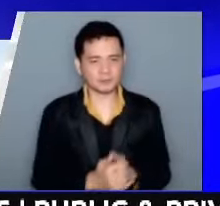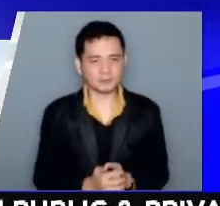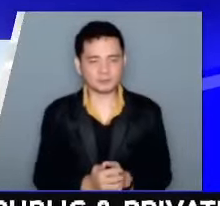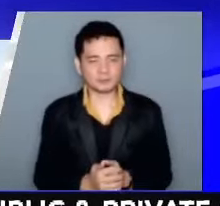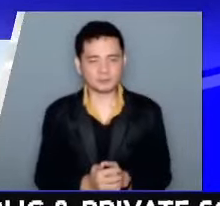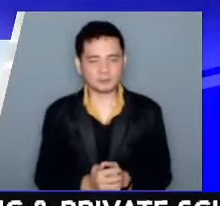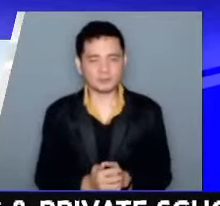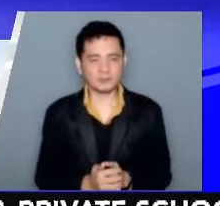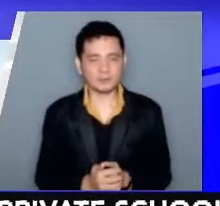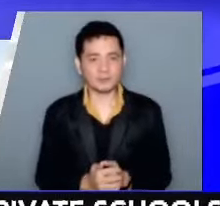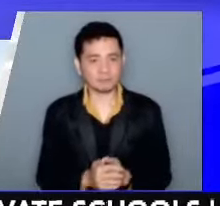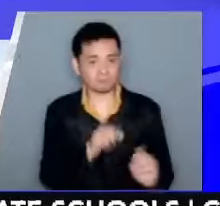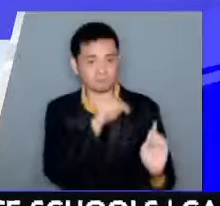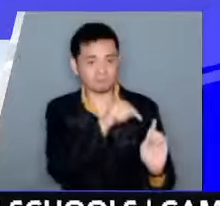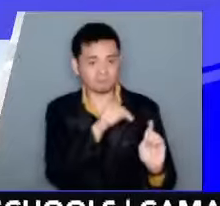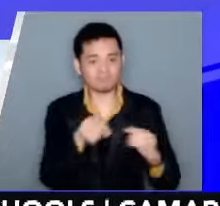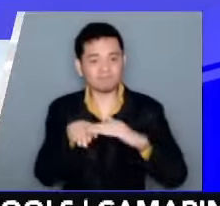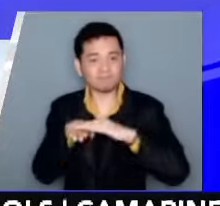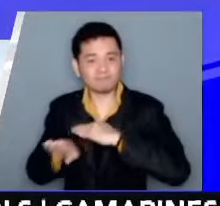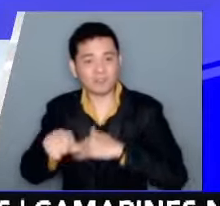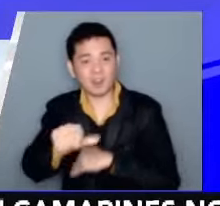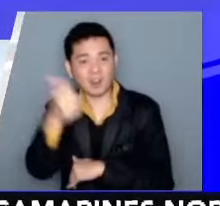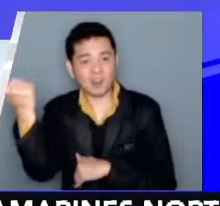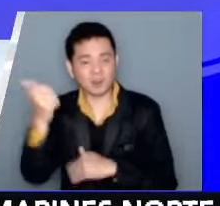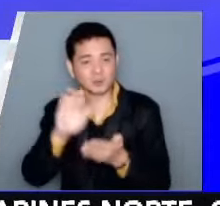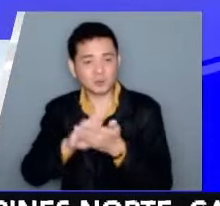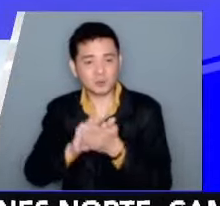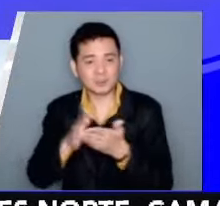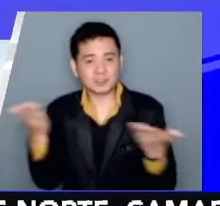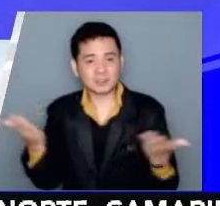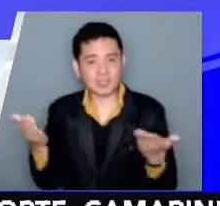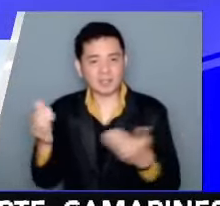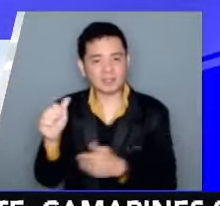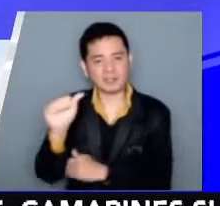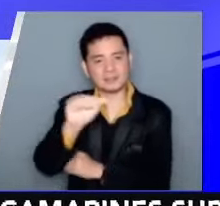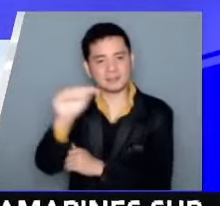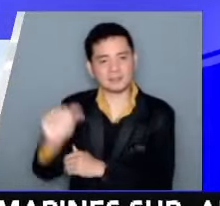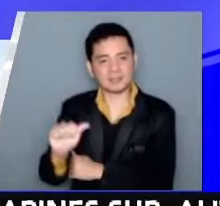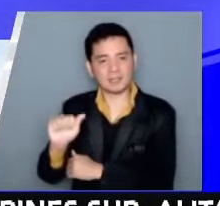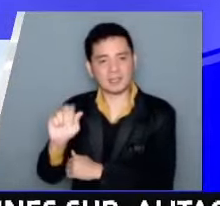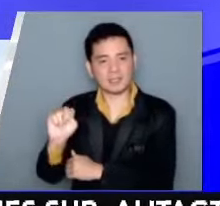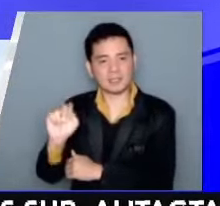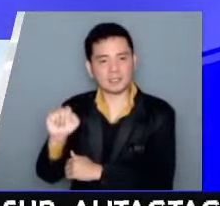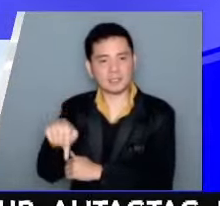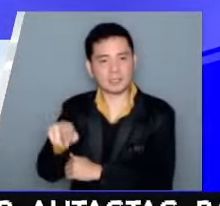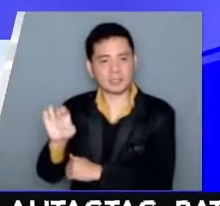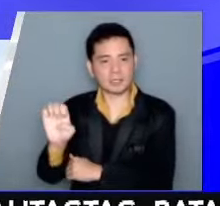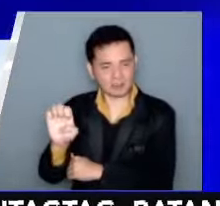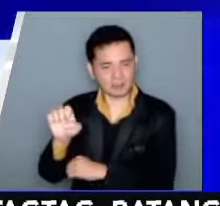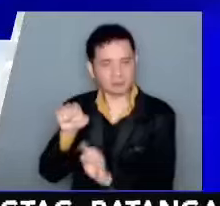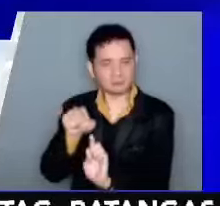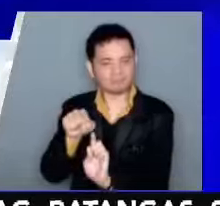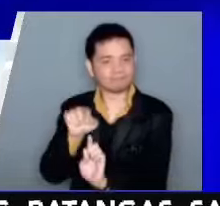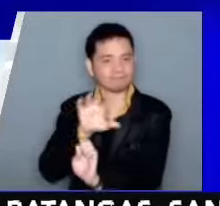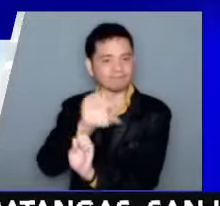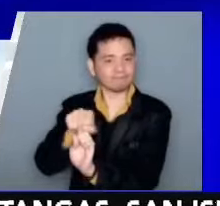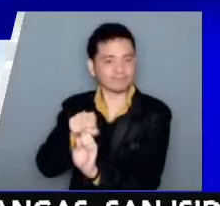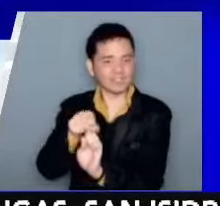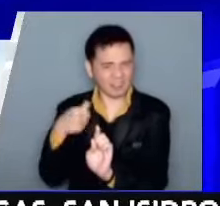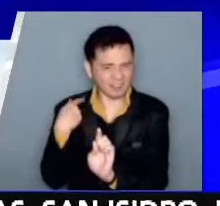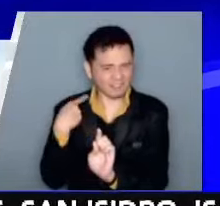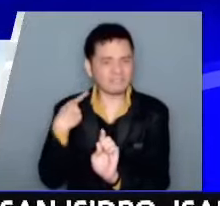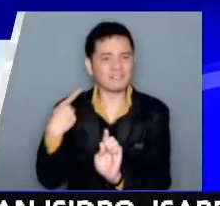sa Tibiao Antique. Doon na siya na-aresto. Wala siyang pahayag. Batay sa investigasyon, nasangkot na sa maraming kaso ng pagnanakaw